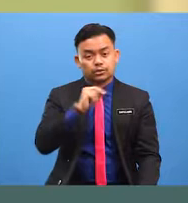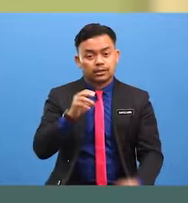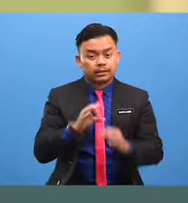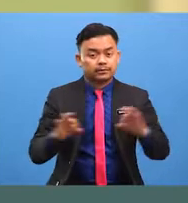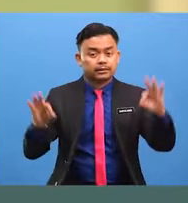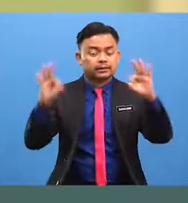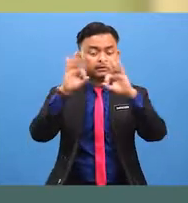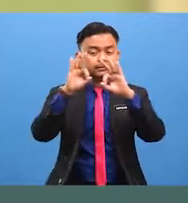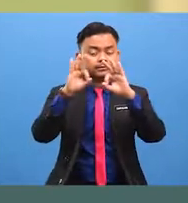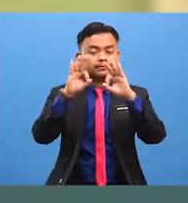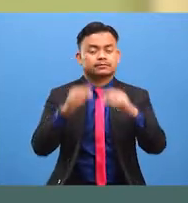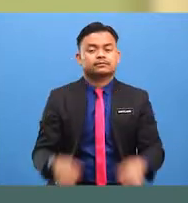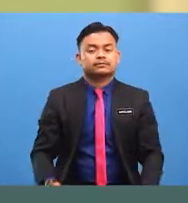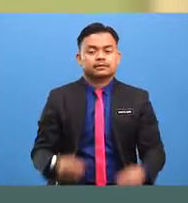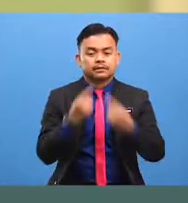jujur.